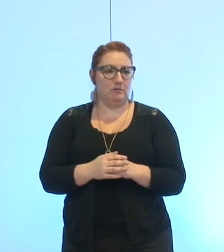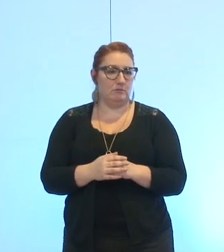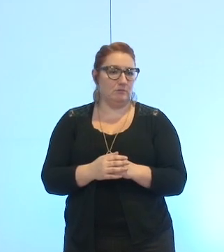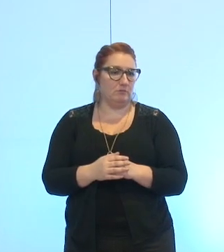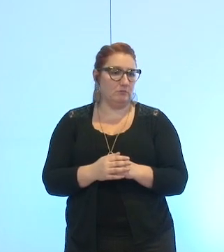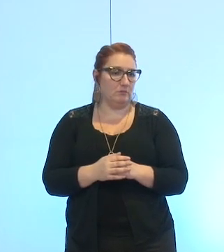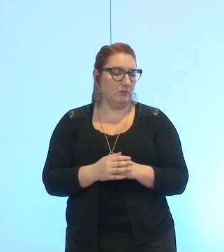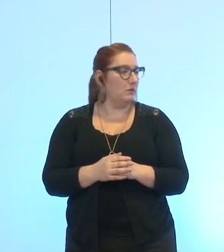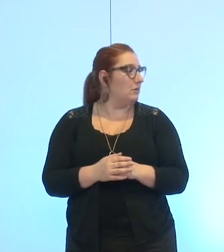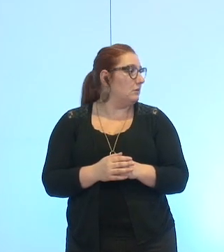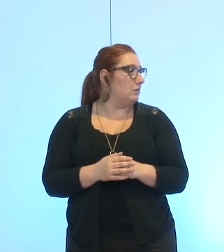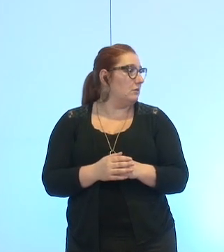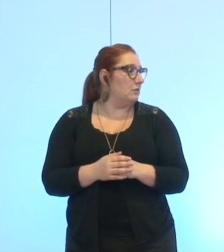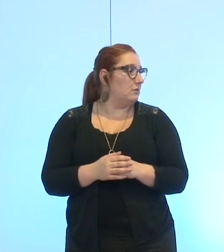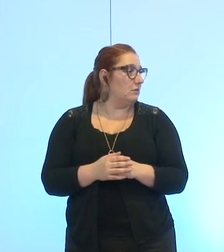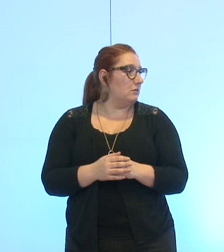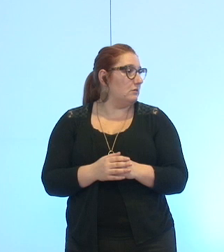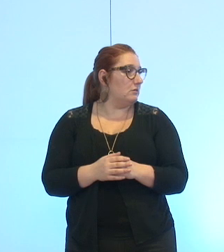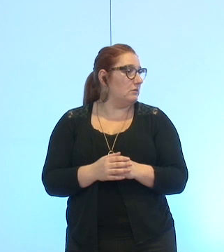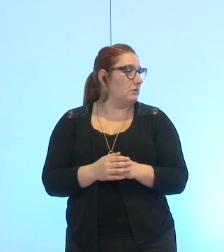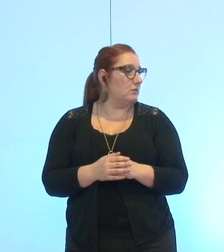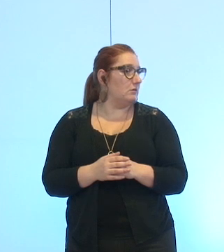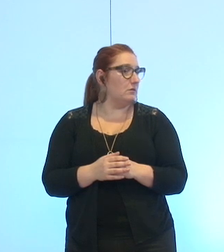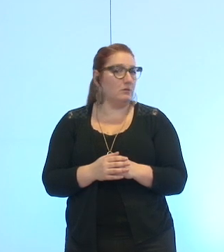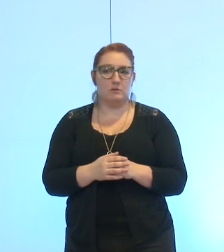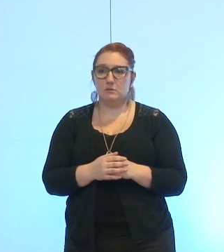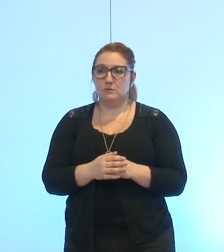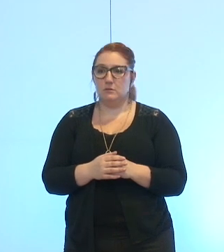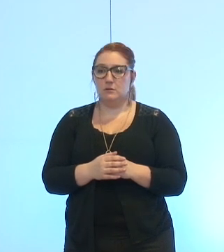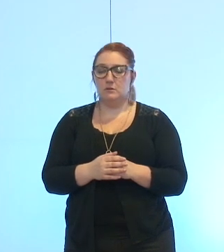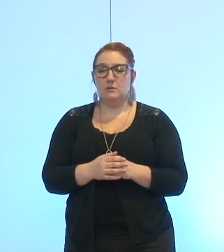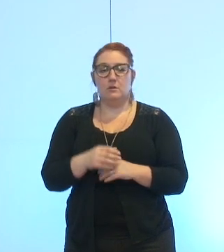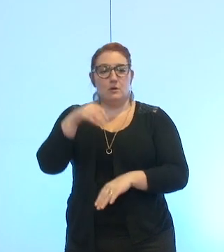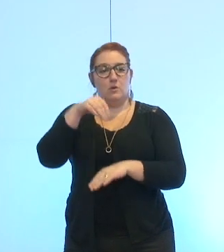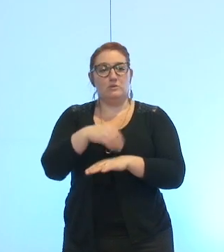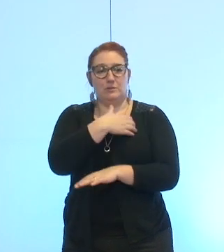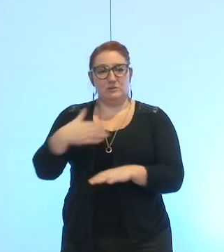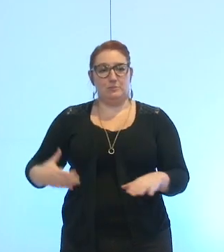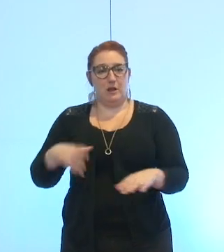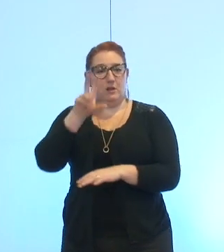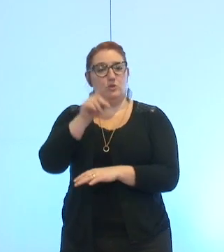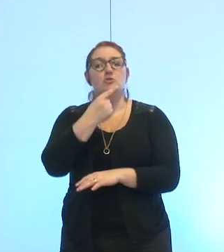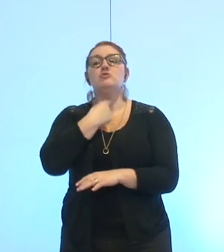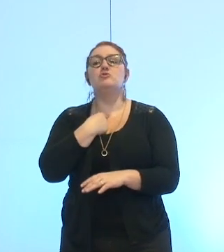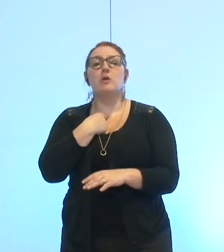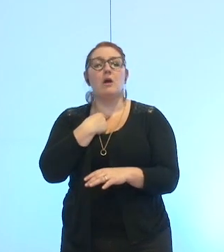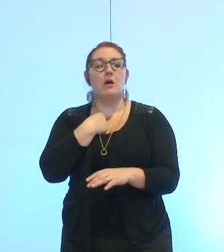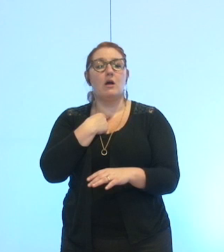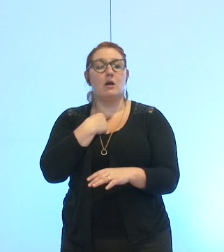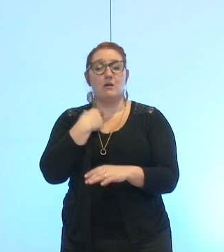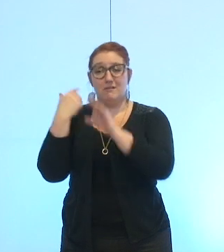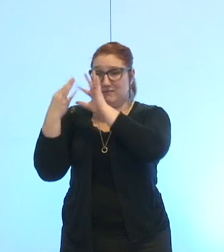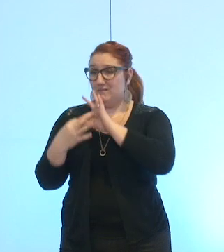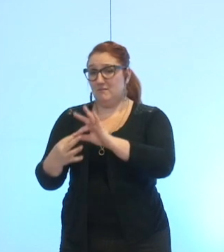de terminer la la décision que nous avons engagé au conseil municipal du 30 juin et donc si je vais à la conclusion